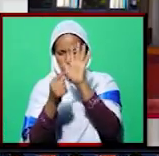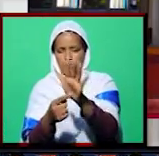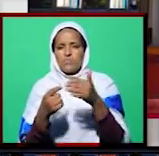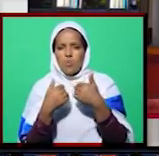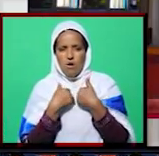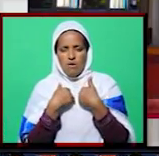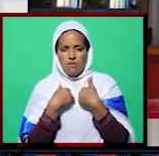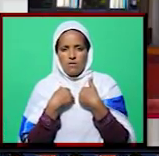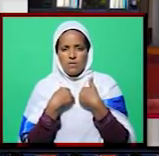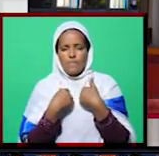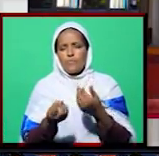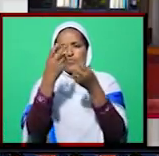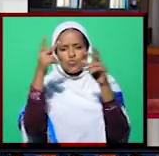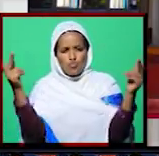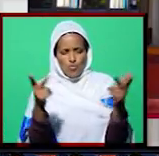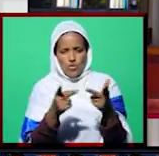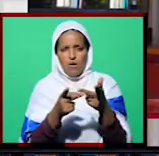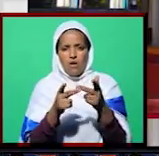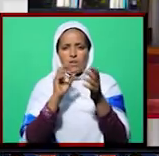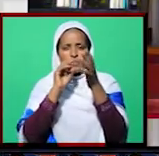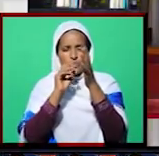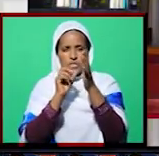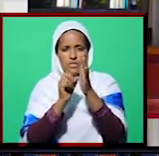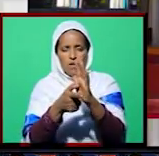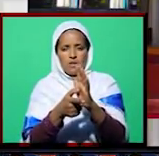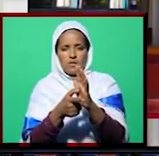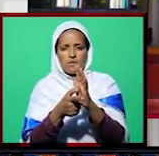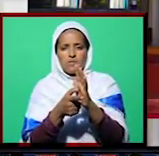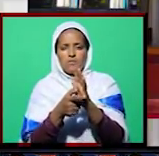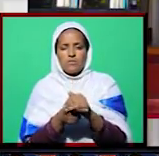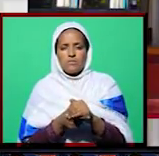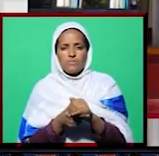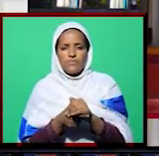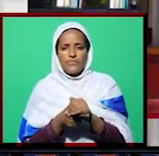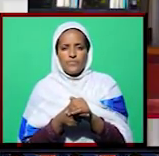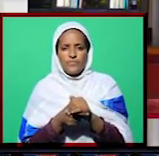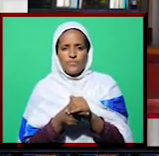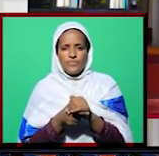እዛ ጠቅሶታል። ብዙ ስፍራ ለምሳሌ